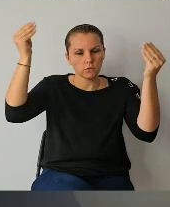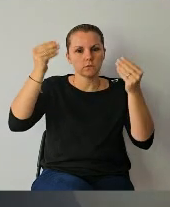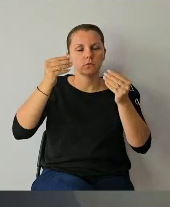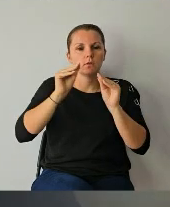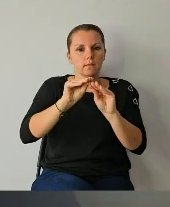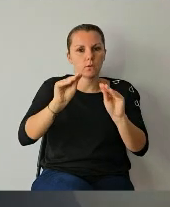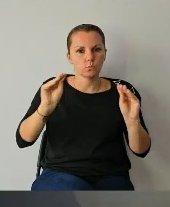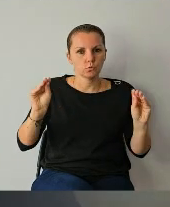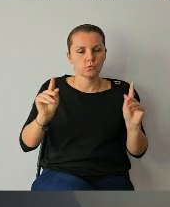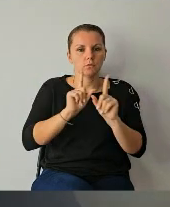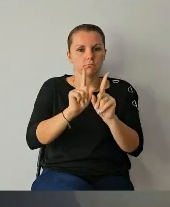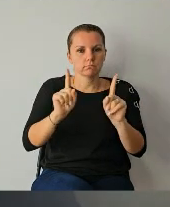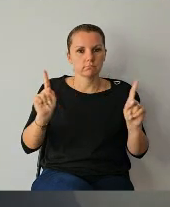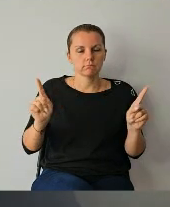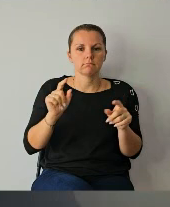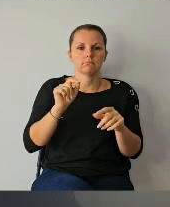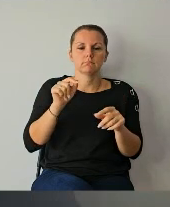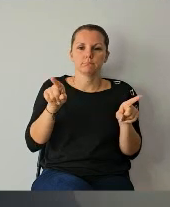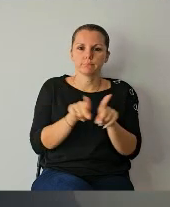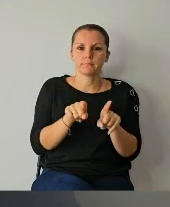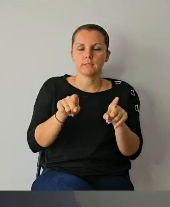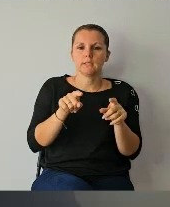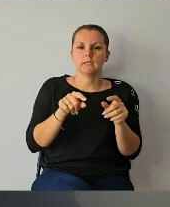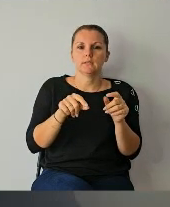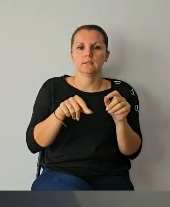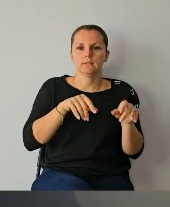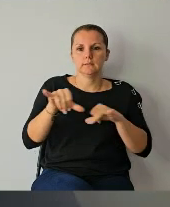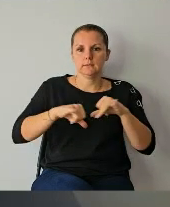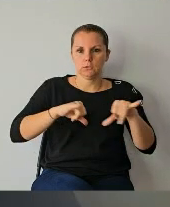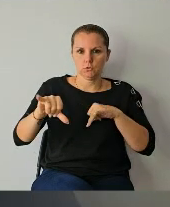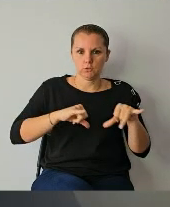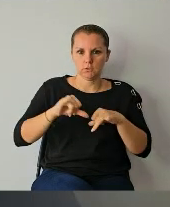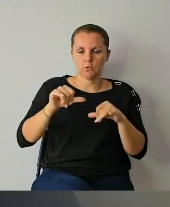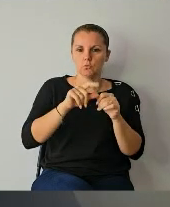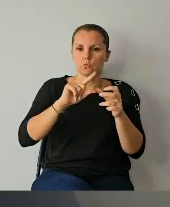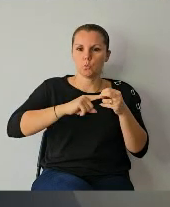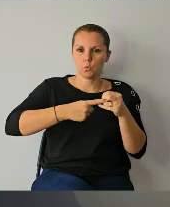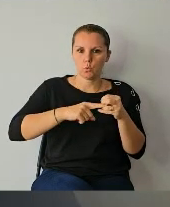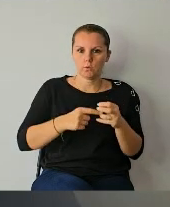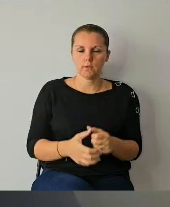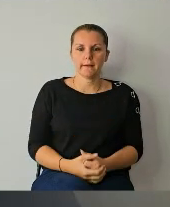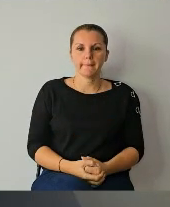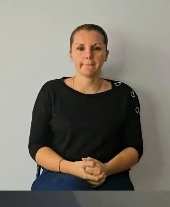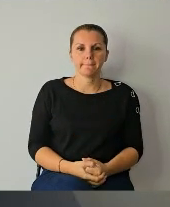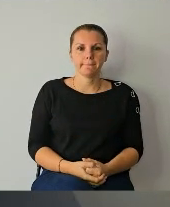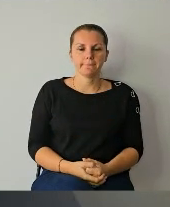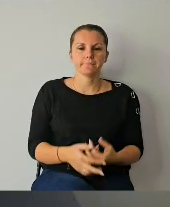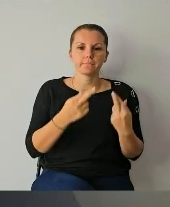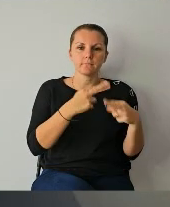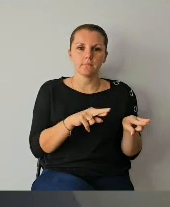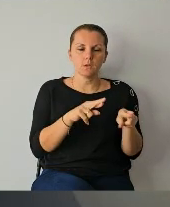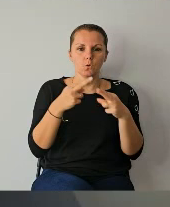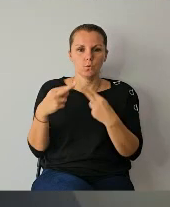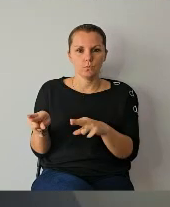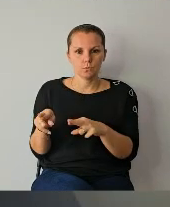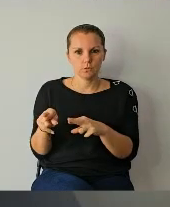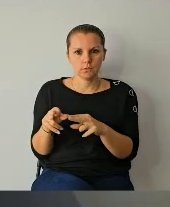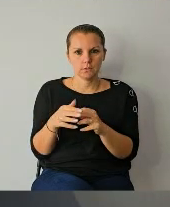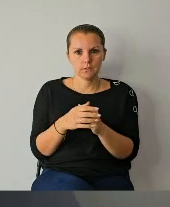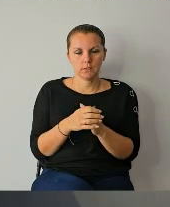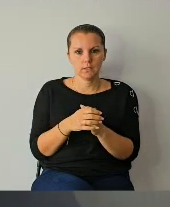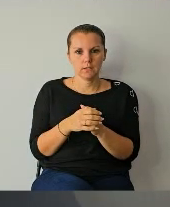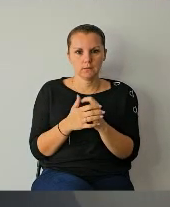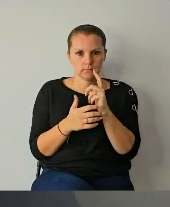zarządzeniem z 29 grudnia 2021 roku. Różnica,